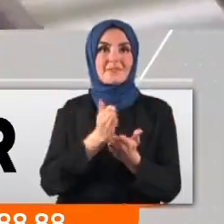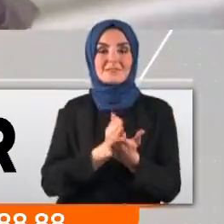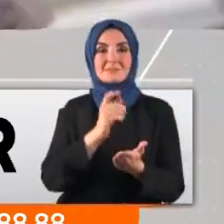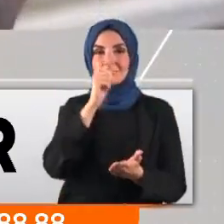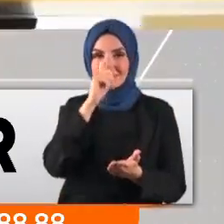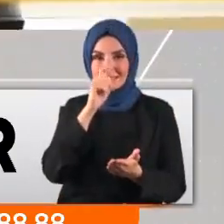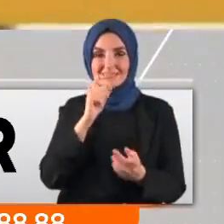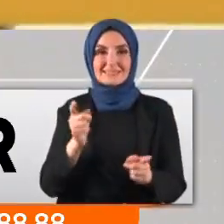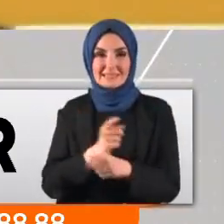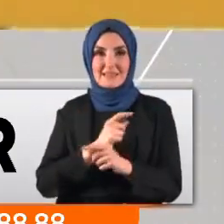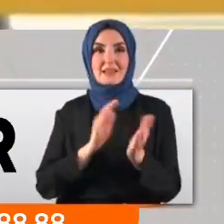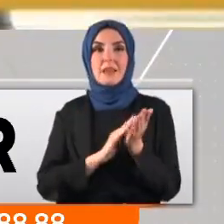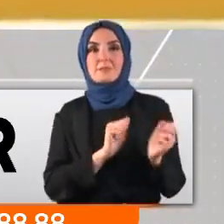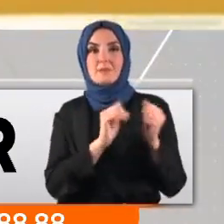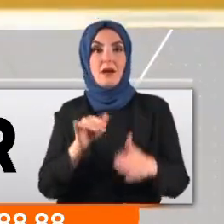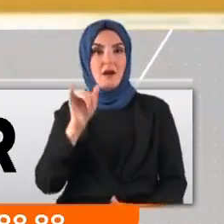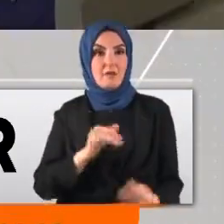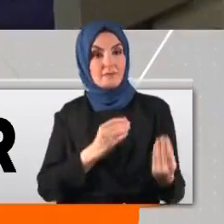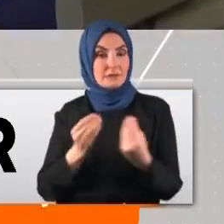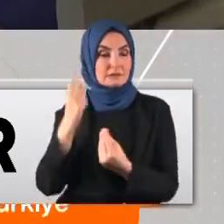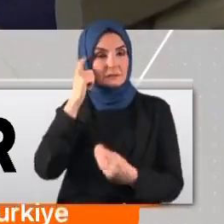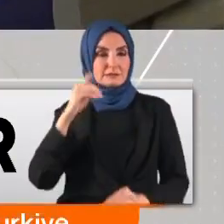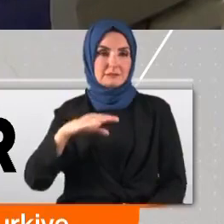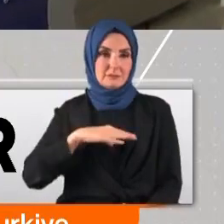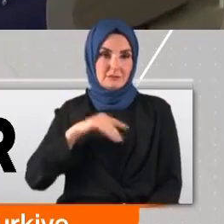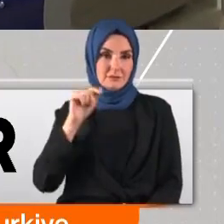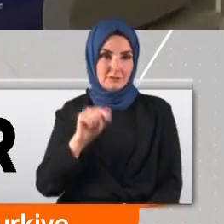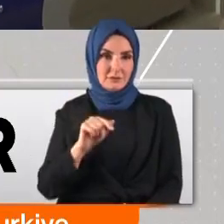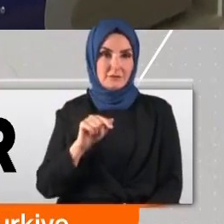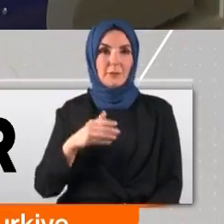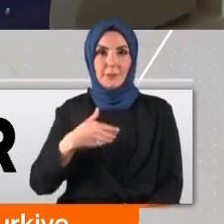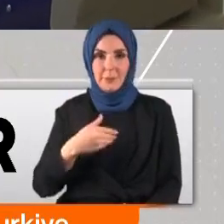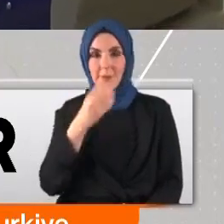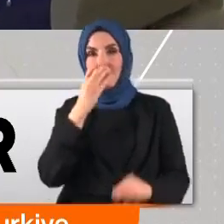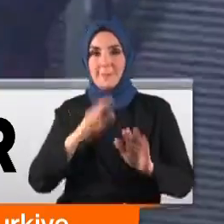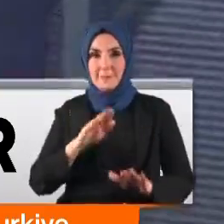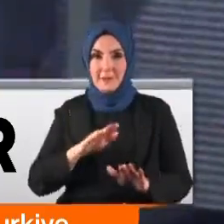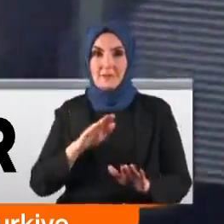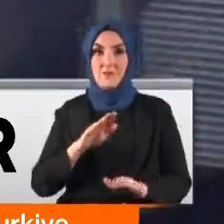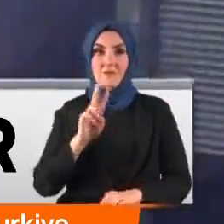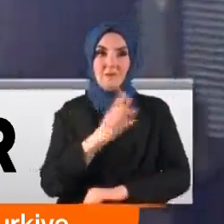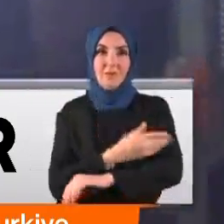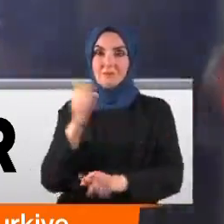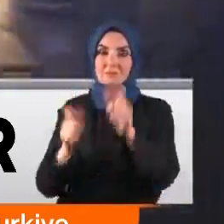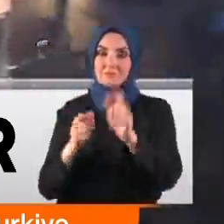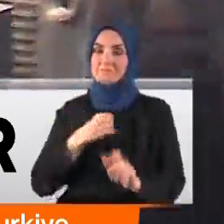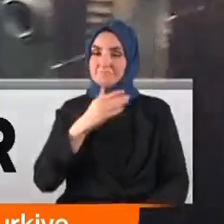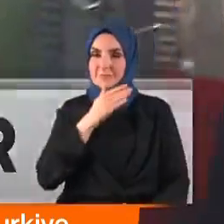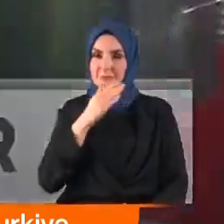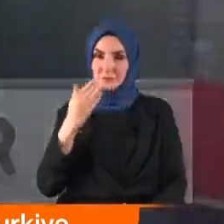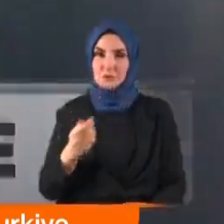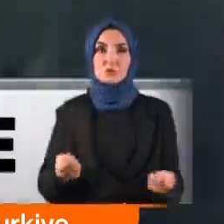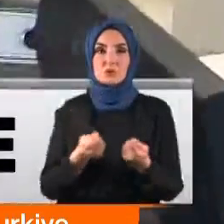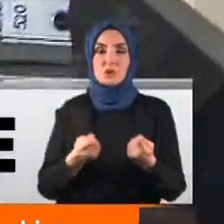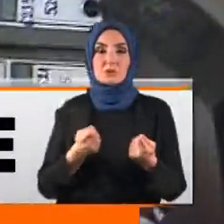ve vatandaşlarımızın endişelerini, beklentilerini gayet iyi biliyoruz. Çalışanların gelir vergisi